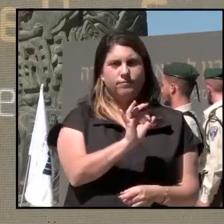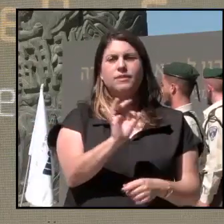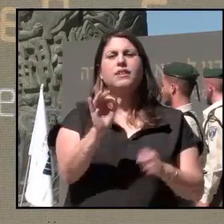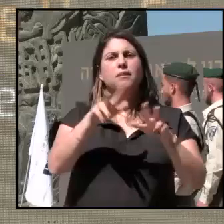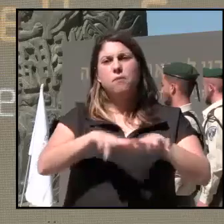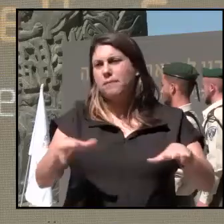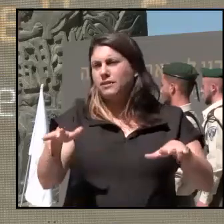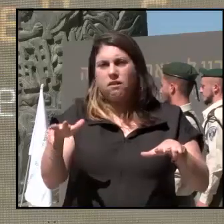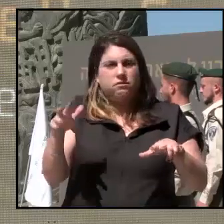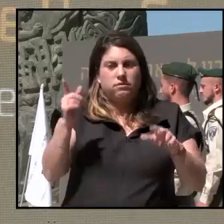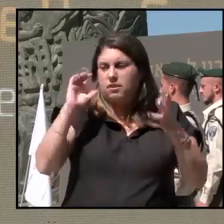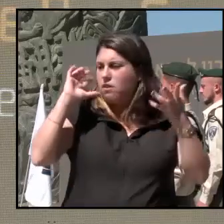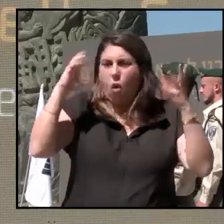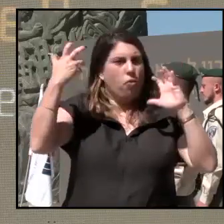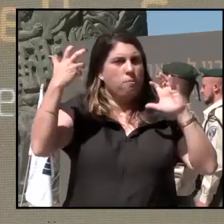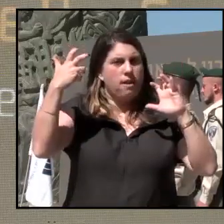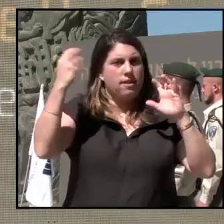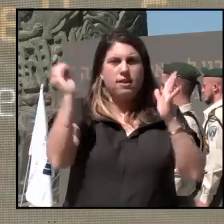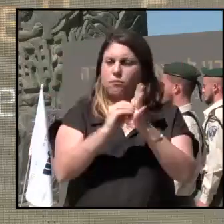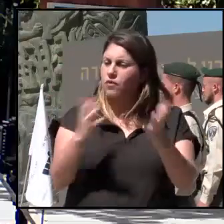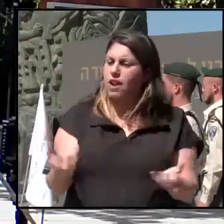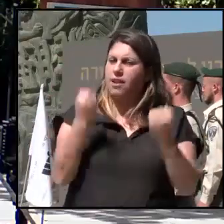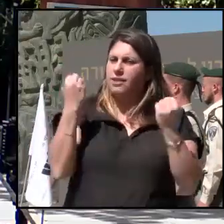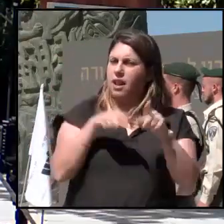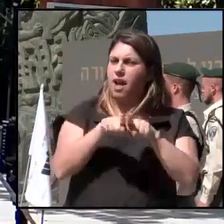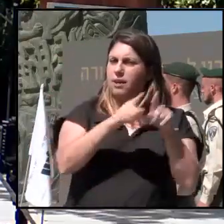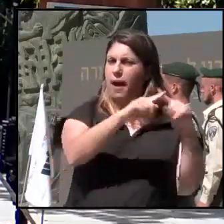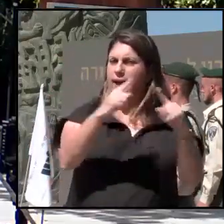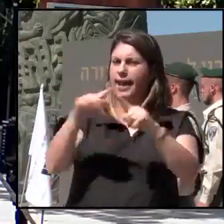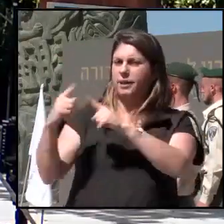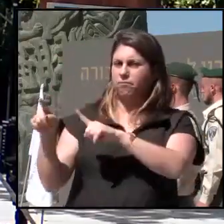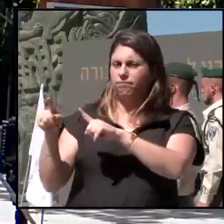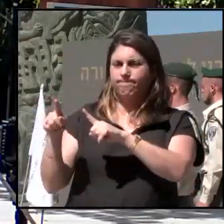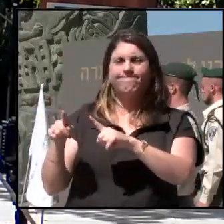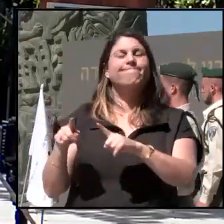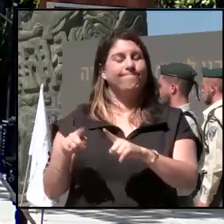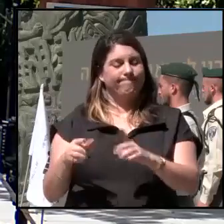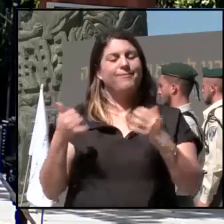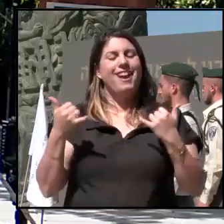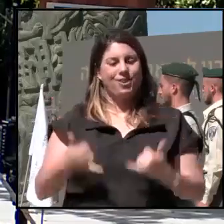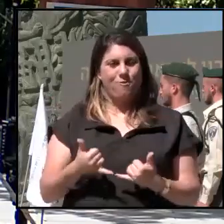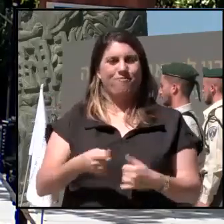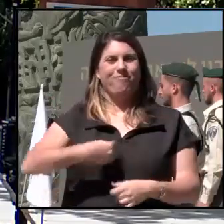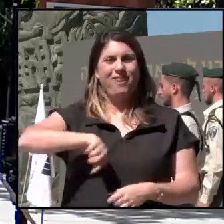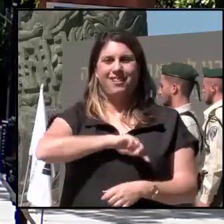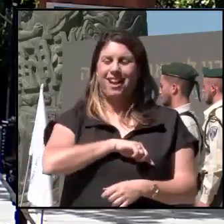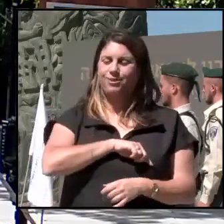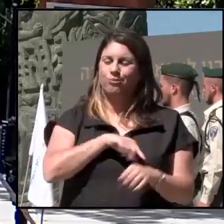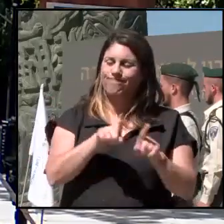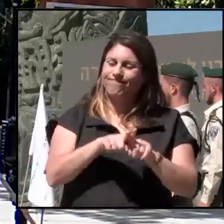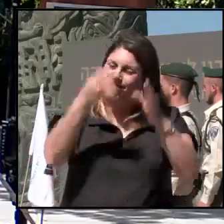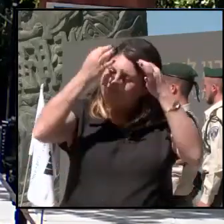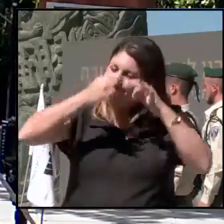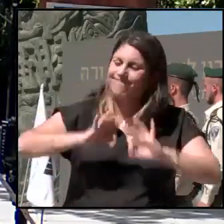במצב לא נורמלי כדי להציל אחים אחרים שלהם. היום אנחנו חולקים את הכבוד